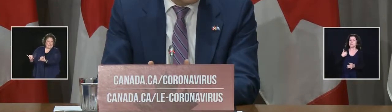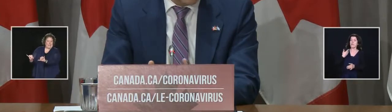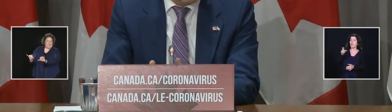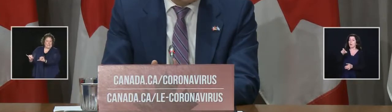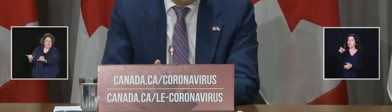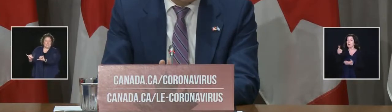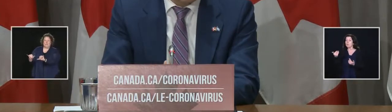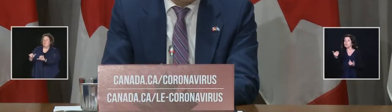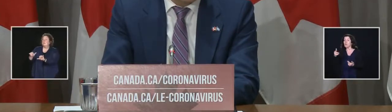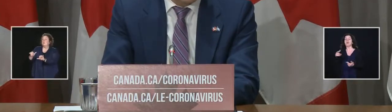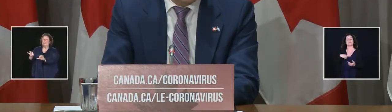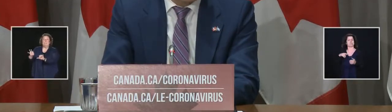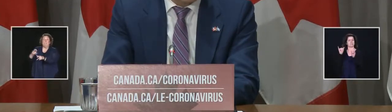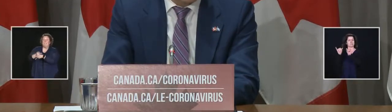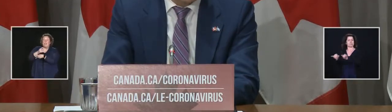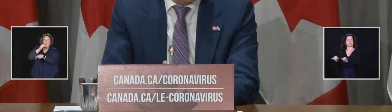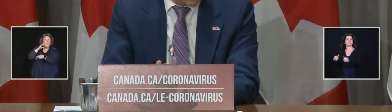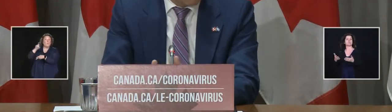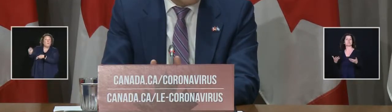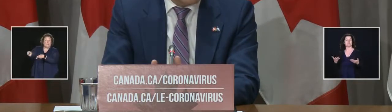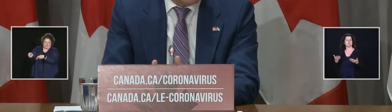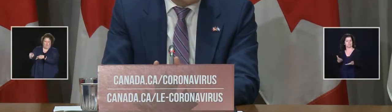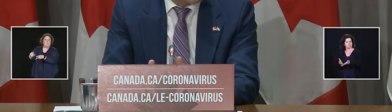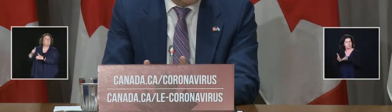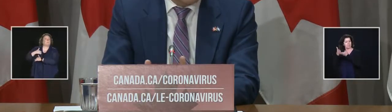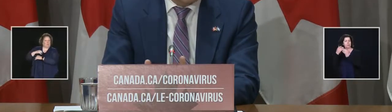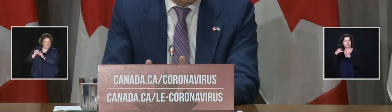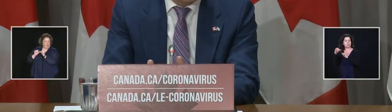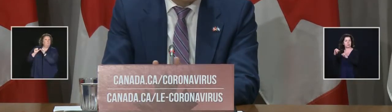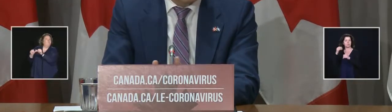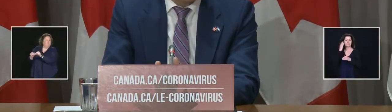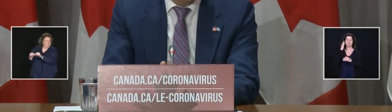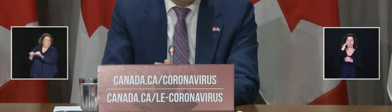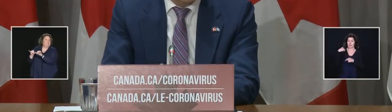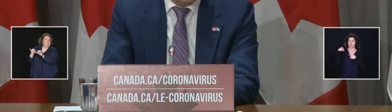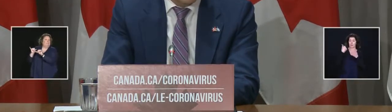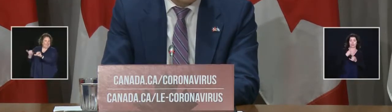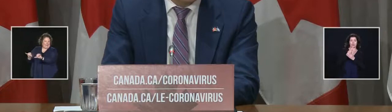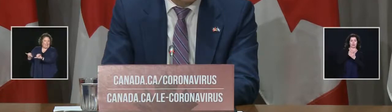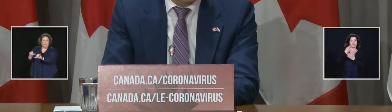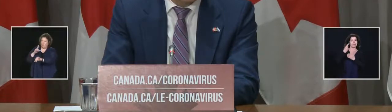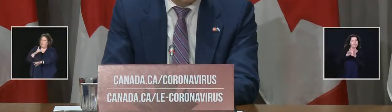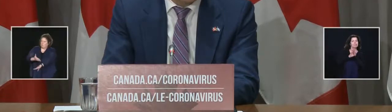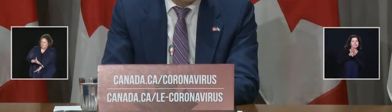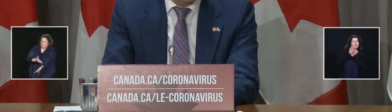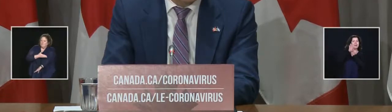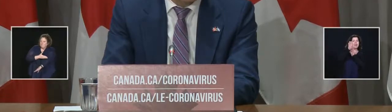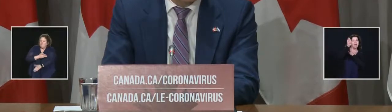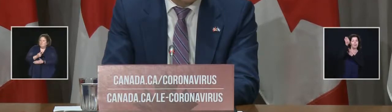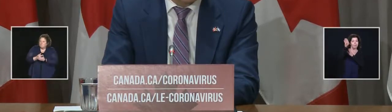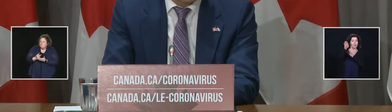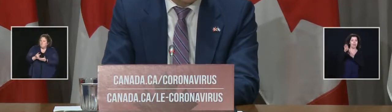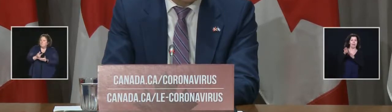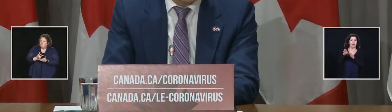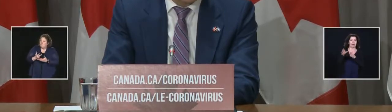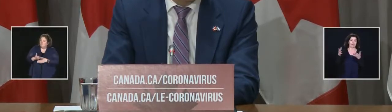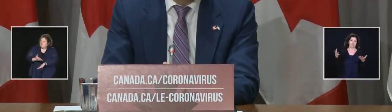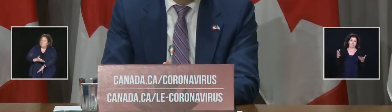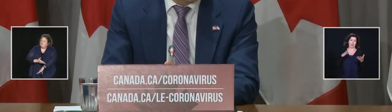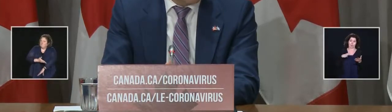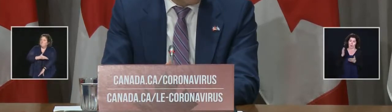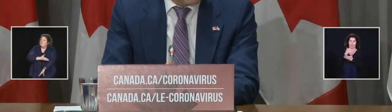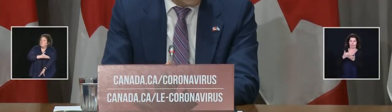améliorées considérablement au cours des dernières semaines. En partie, pas seulement pour ça, mais en partie en raison de la participation des forces armées